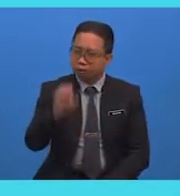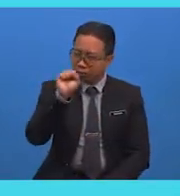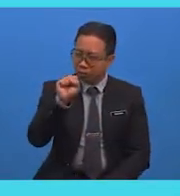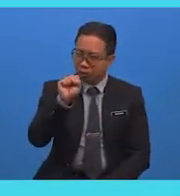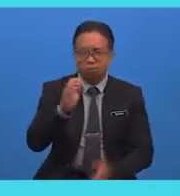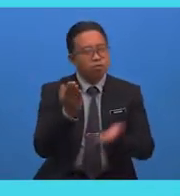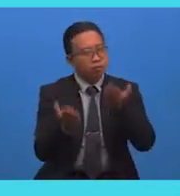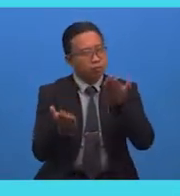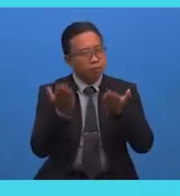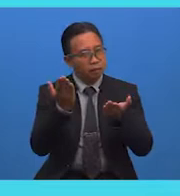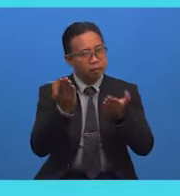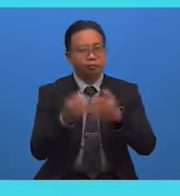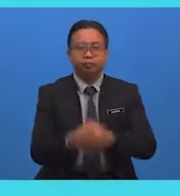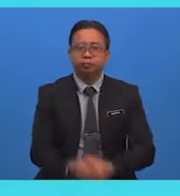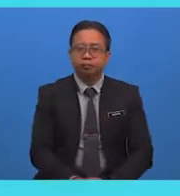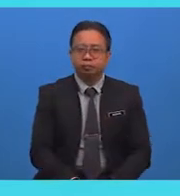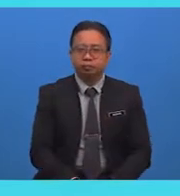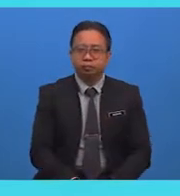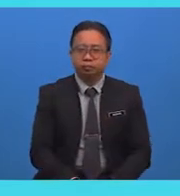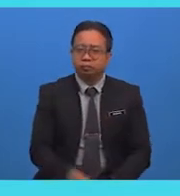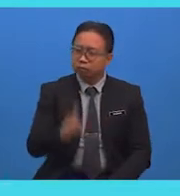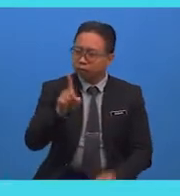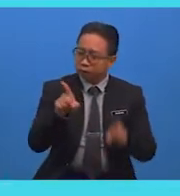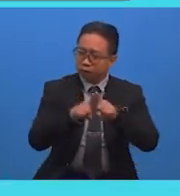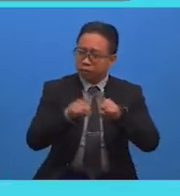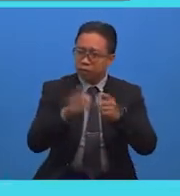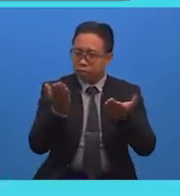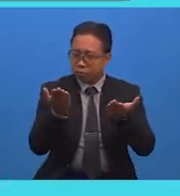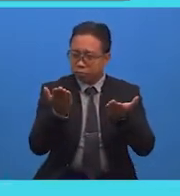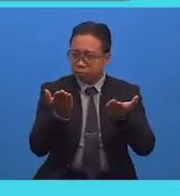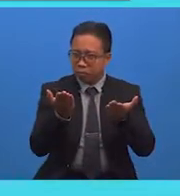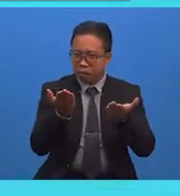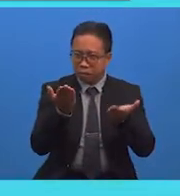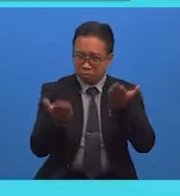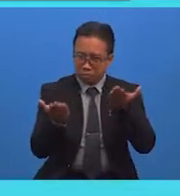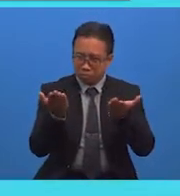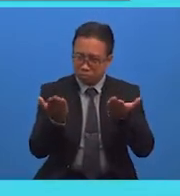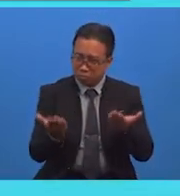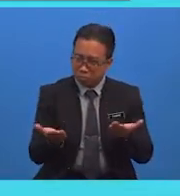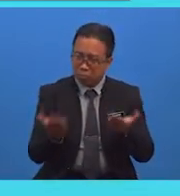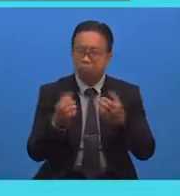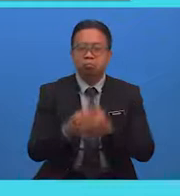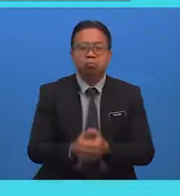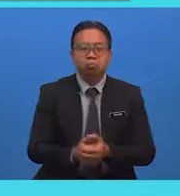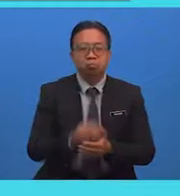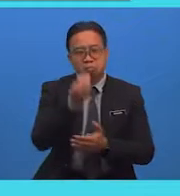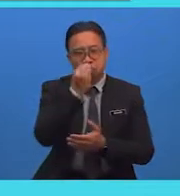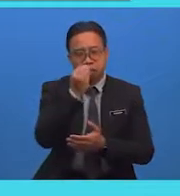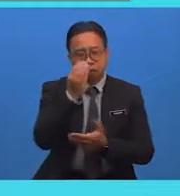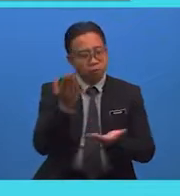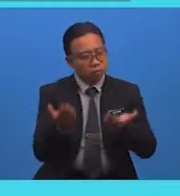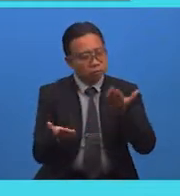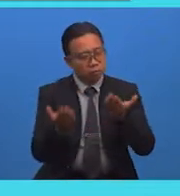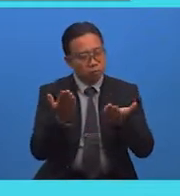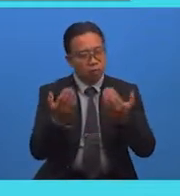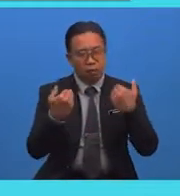seimbang. Seimbang bermaksud sama berat atau tidak berat sebelah. makanan yang seimbang